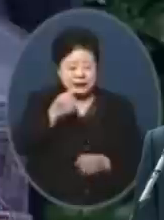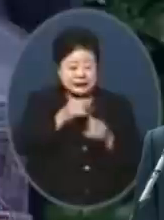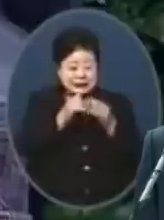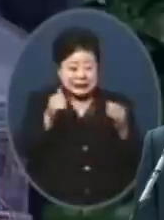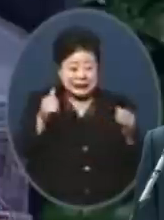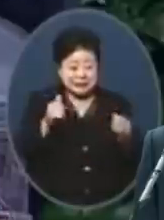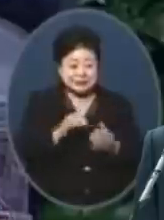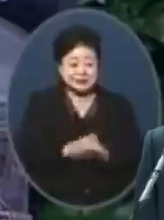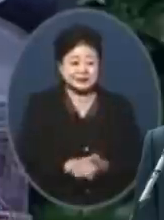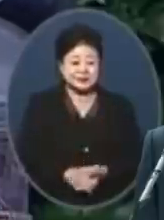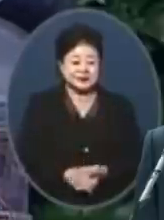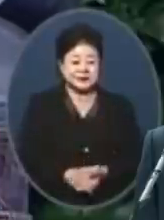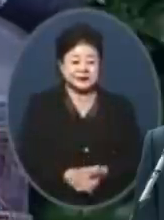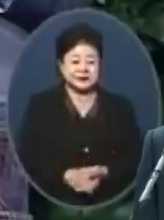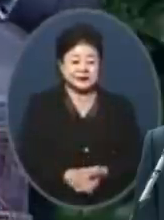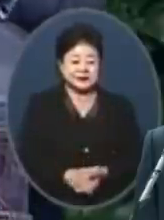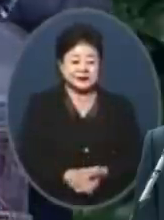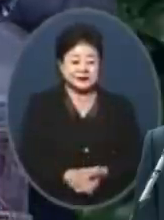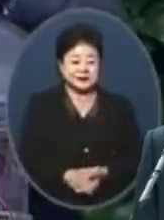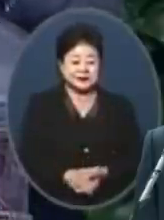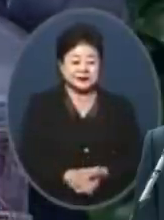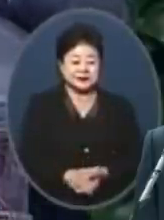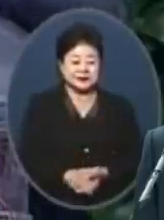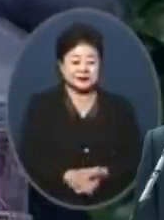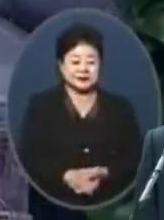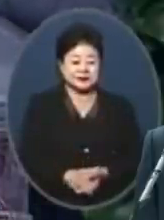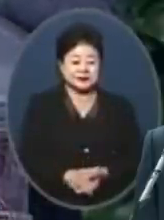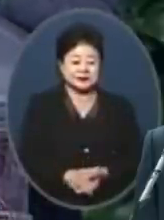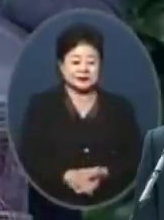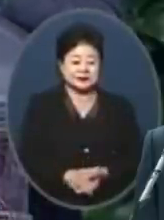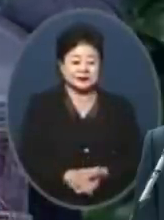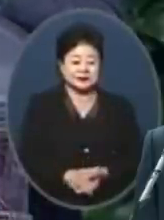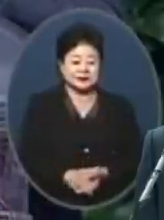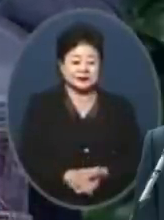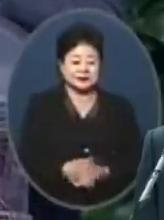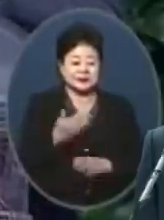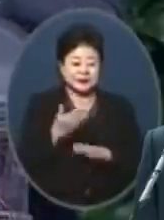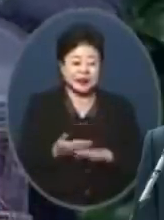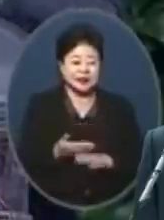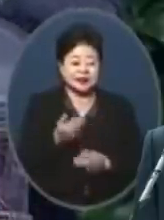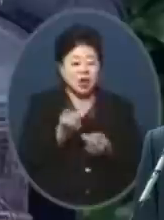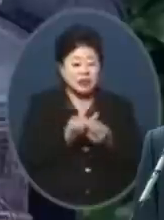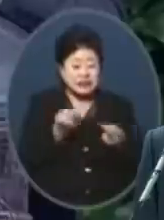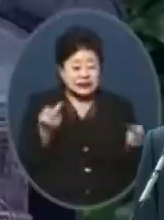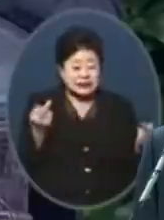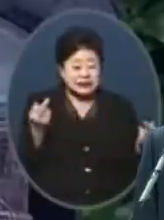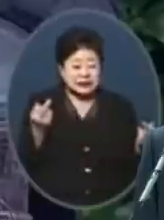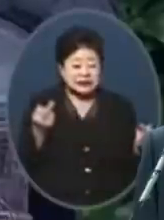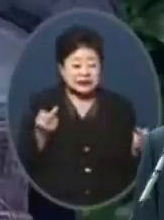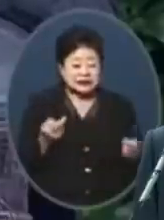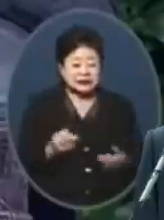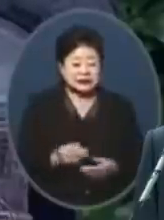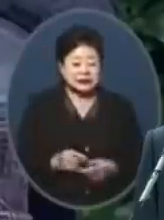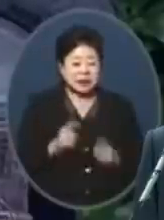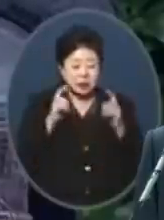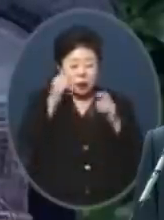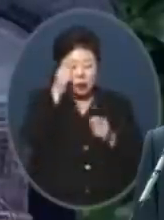the other brothers, Joseph was a man, a dreamer. 다른 형제들은